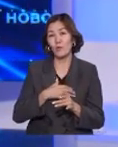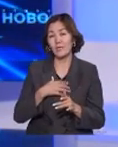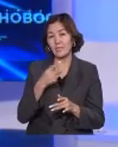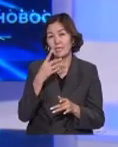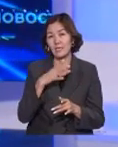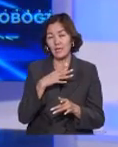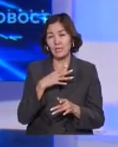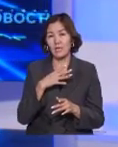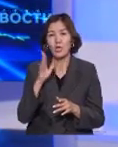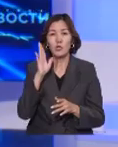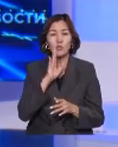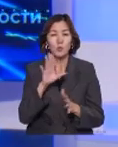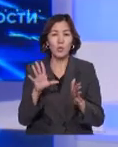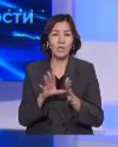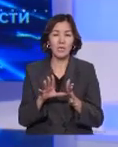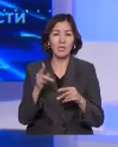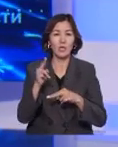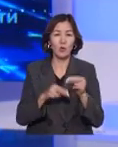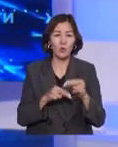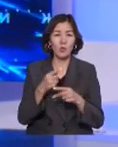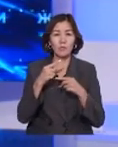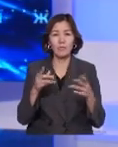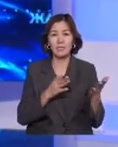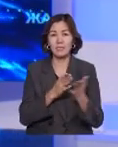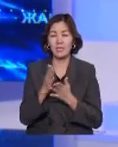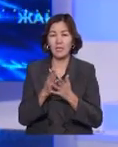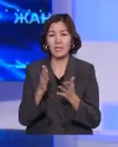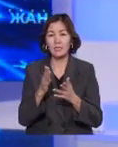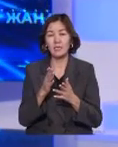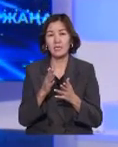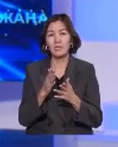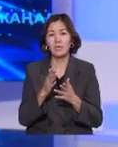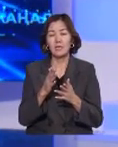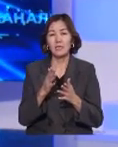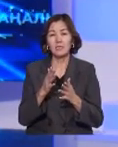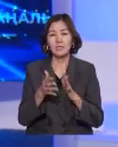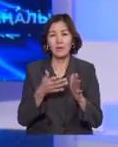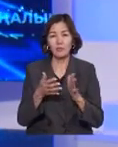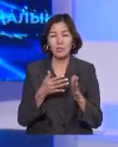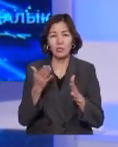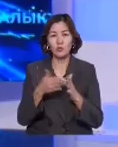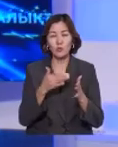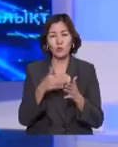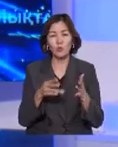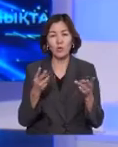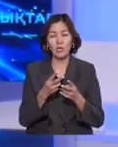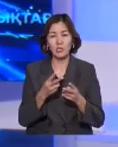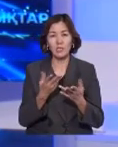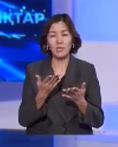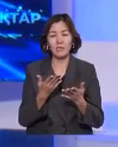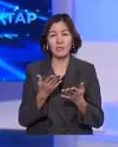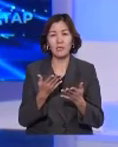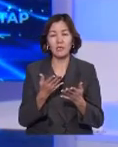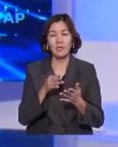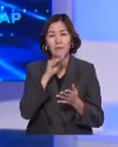атап өтті. Ең алдымен су, энергетика, құрылыс және басқа да салаларда байқалып отырған кадр тапшылығын жою қажет. Білікті мамандар